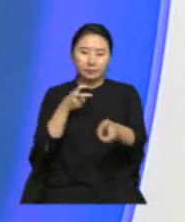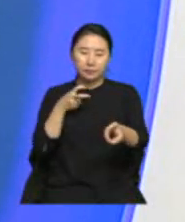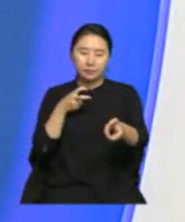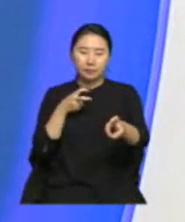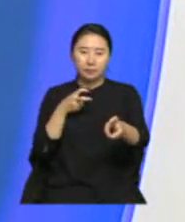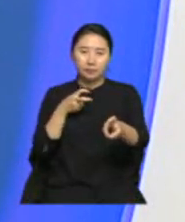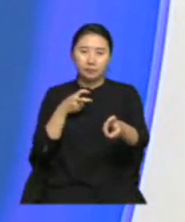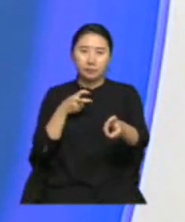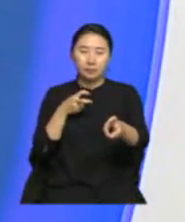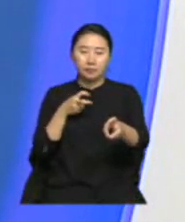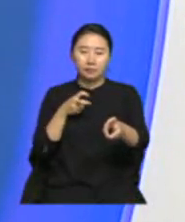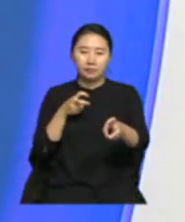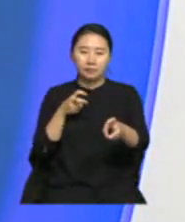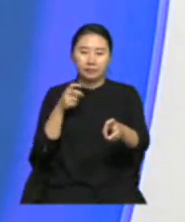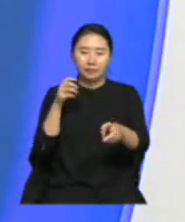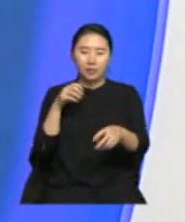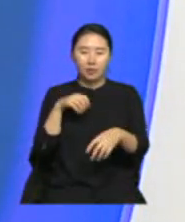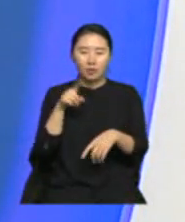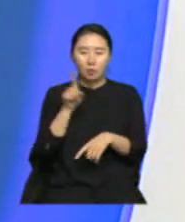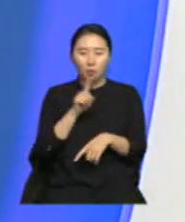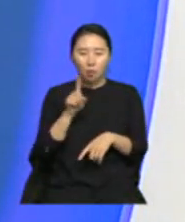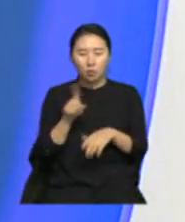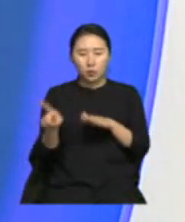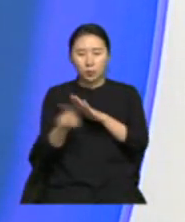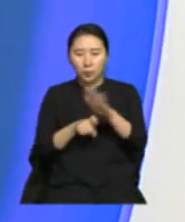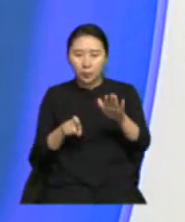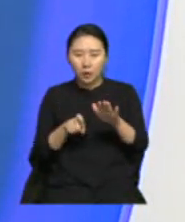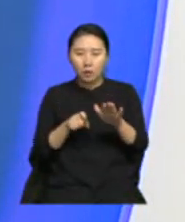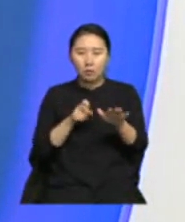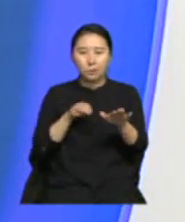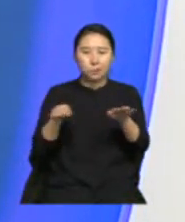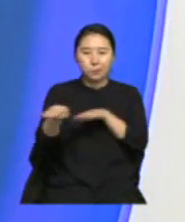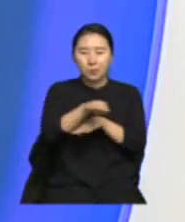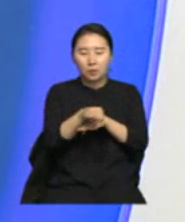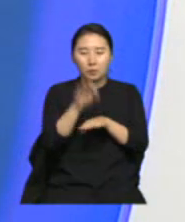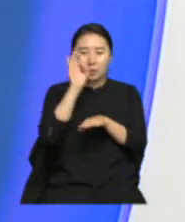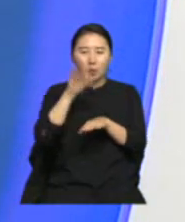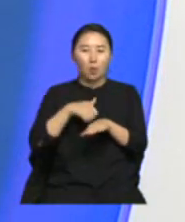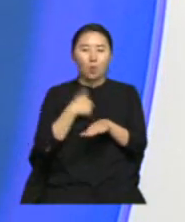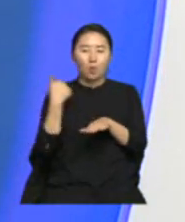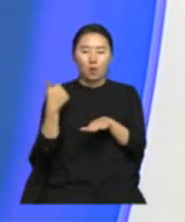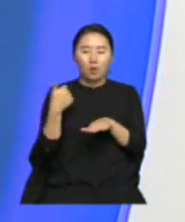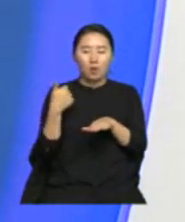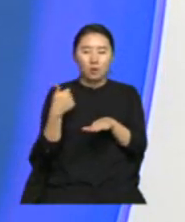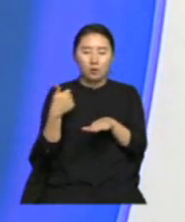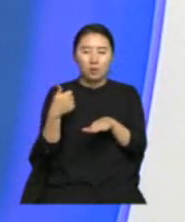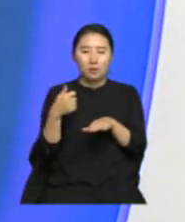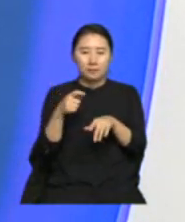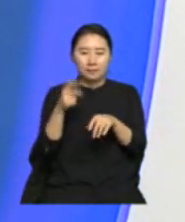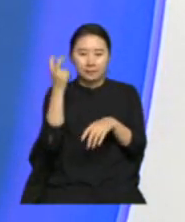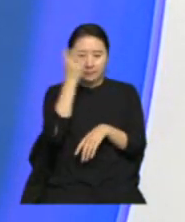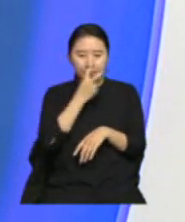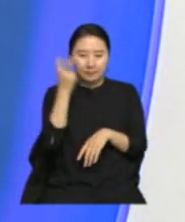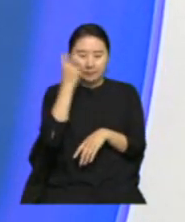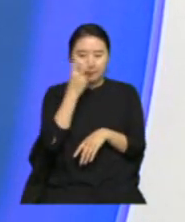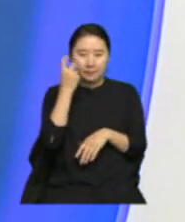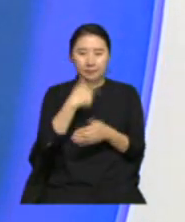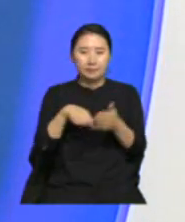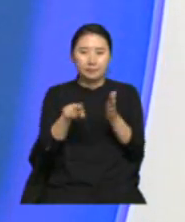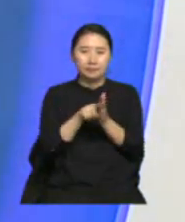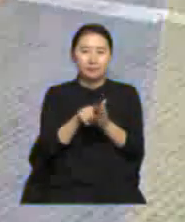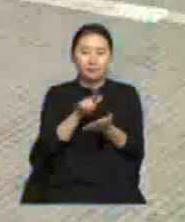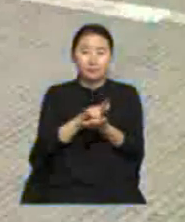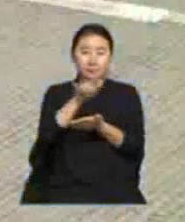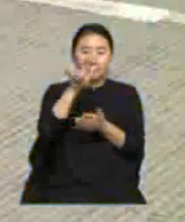명절 고속도로, 얌체 운전을 보면 없던 화도 생기는데요. 추석 연휴 고속도로 얌체 운전을 단속하기 위해 드론이